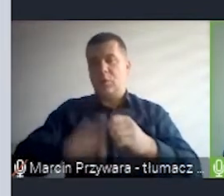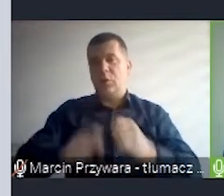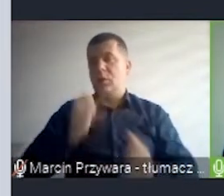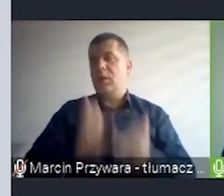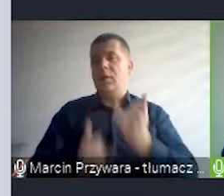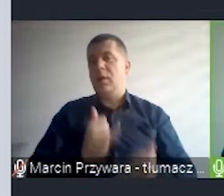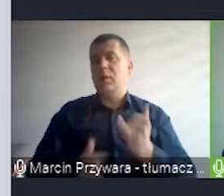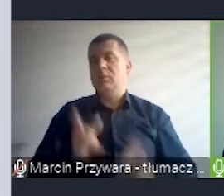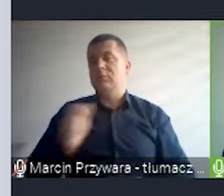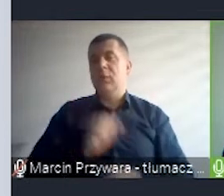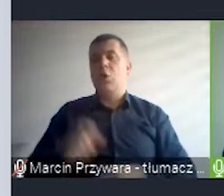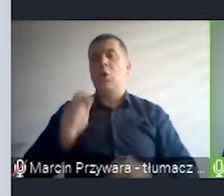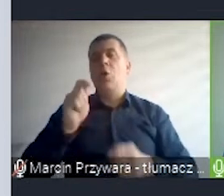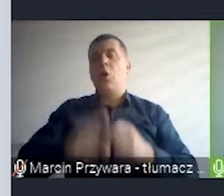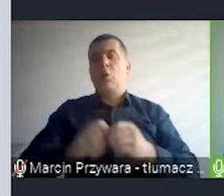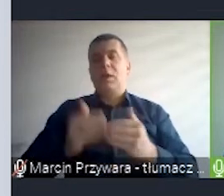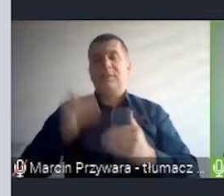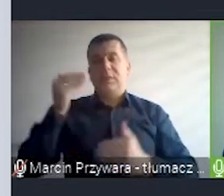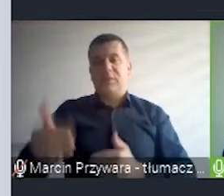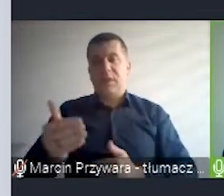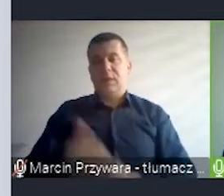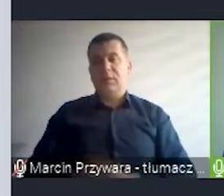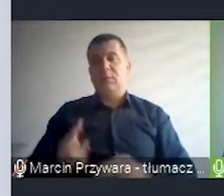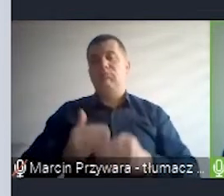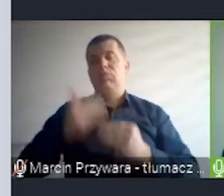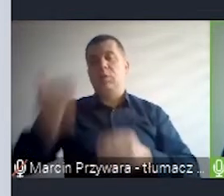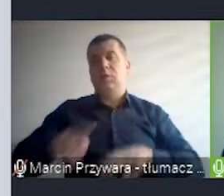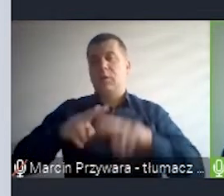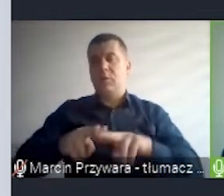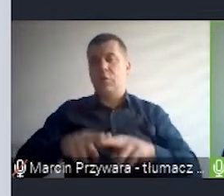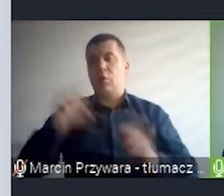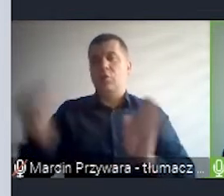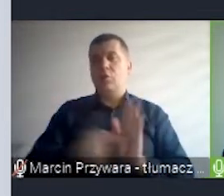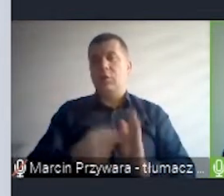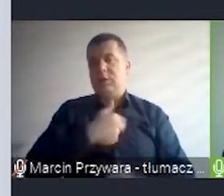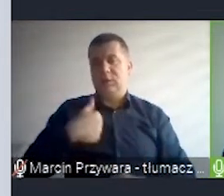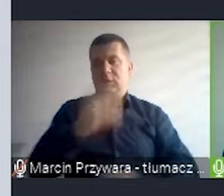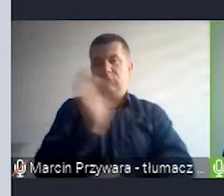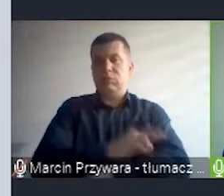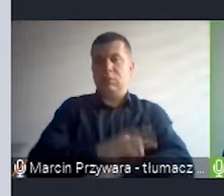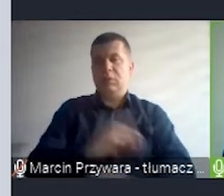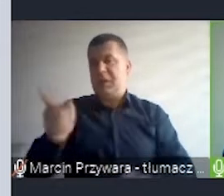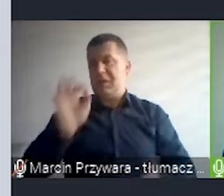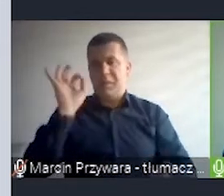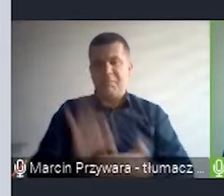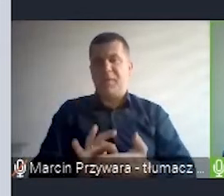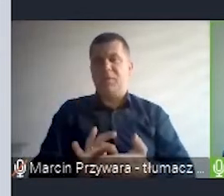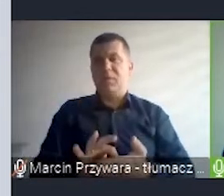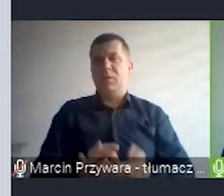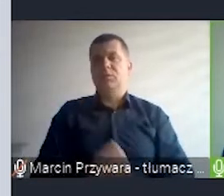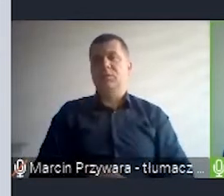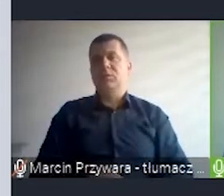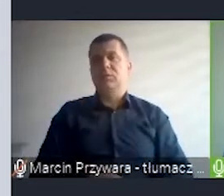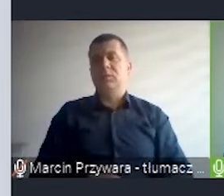jeżeli trafi się kontrola zewnętrzna, spoza funduszy, która będzie dotyczyć waszego projektu, z całą pewnością nie będzie